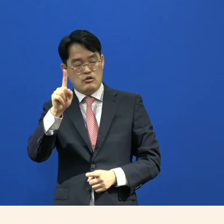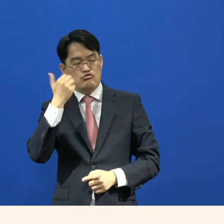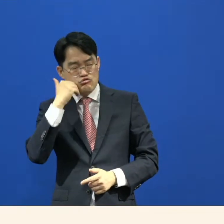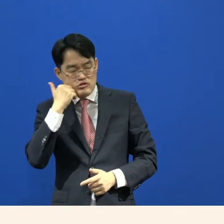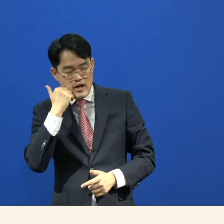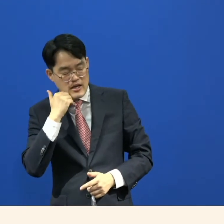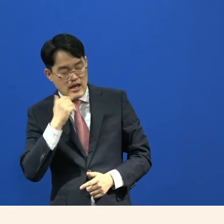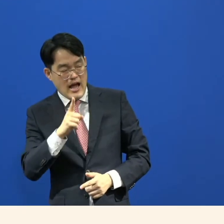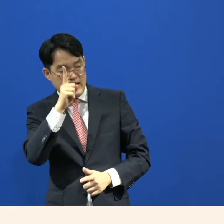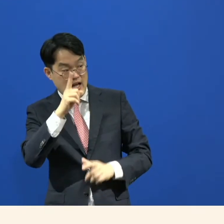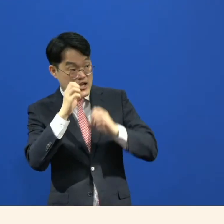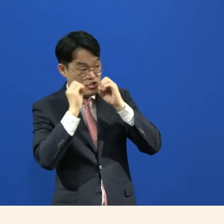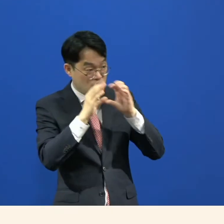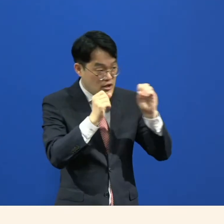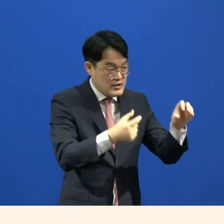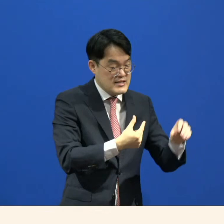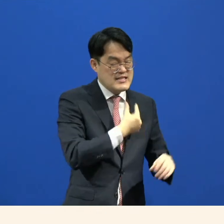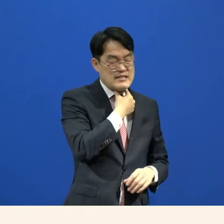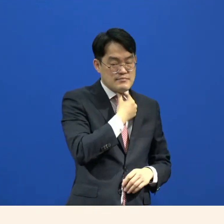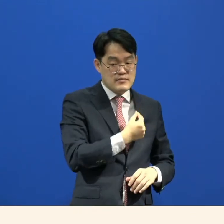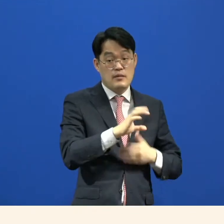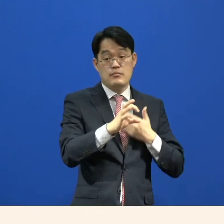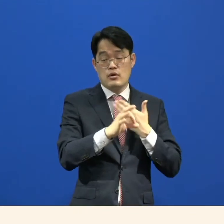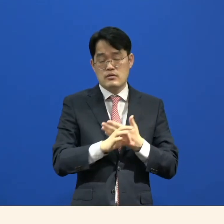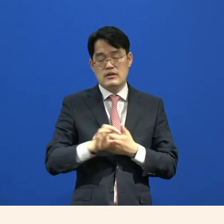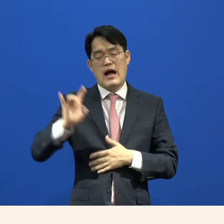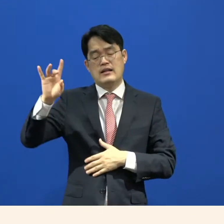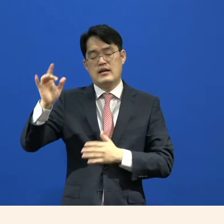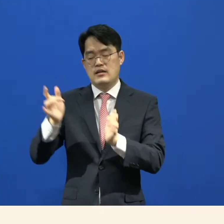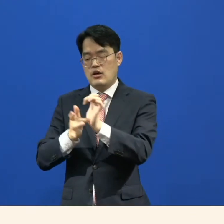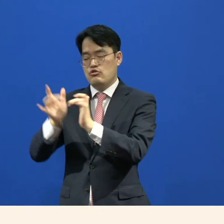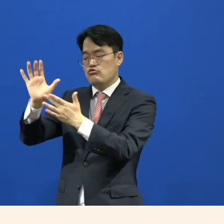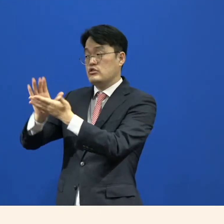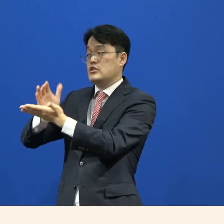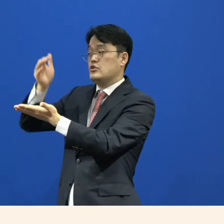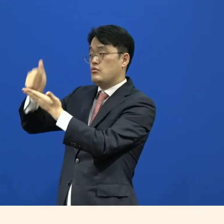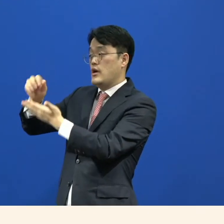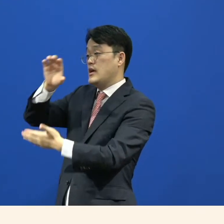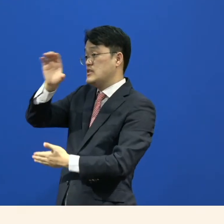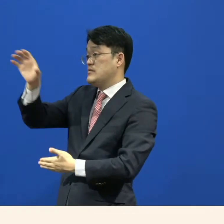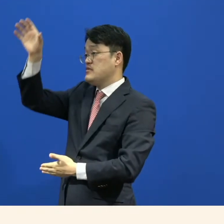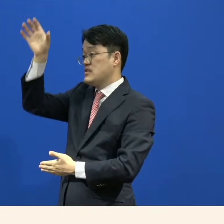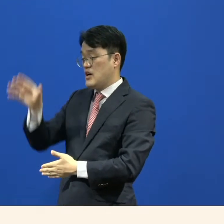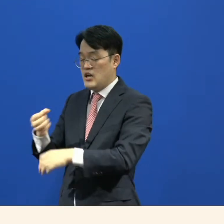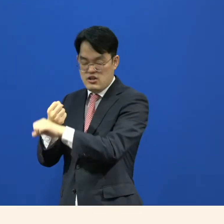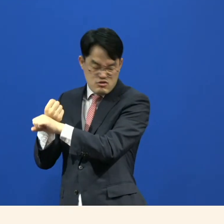하나만 얘기해 주어야 된다면 우리는 주저없이 예수 그리스도의 십자가를 말해야 한다는 거예요.